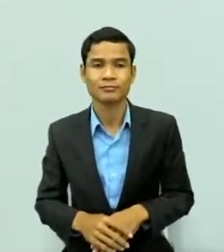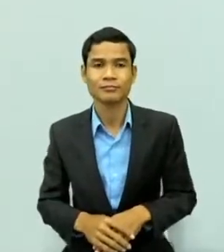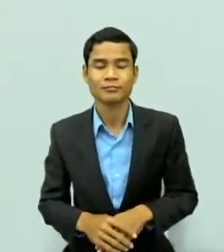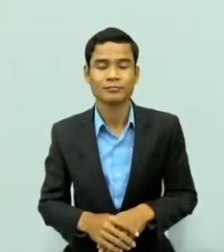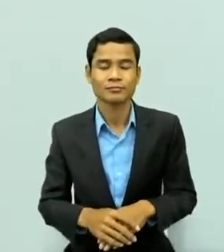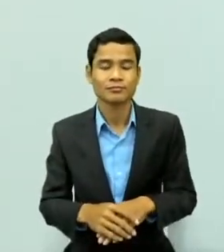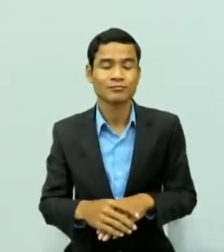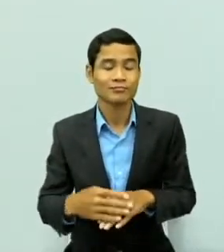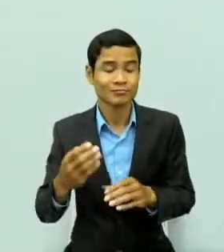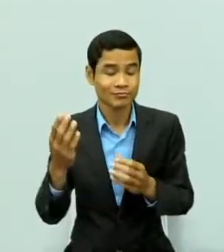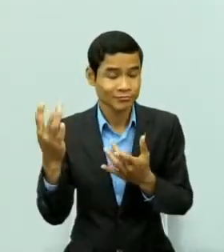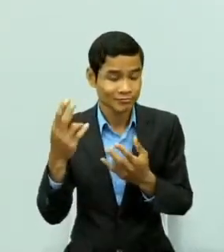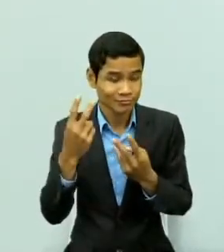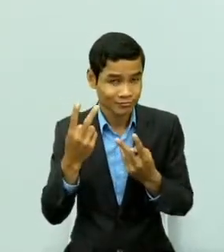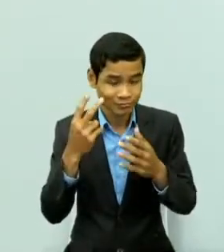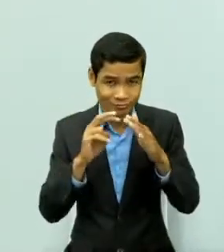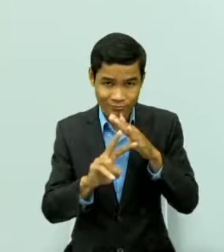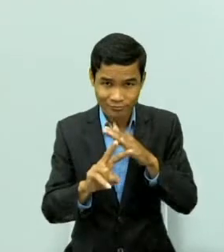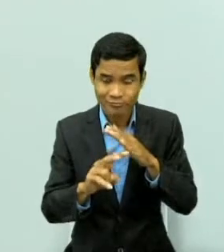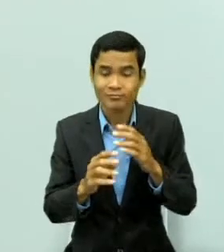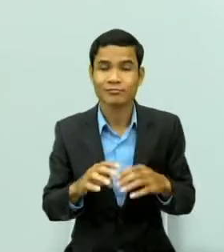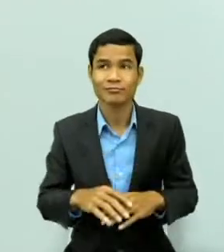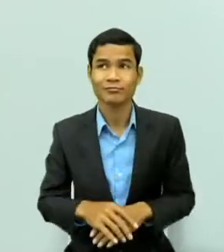ចាំទូសទាយ